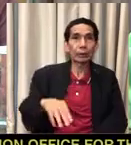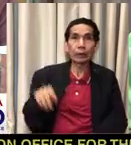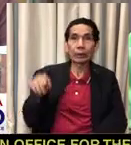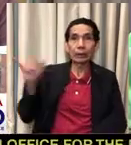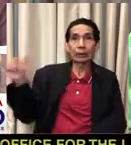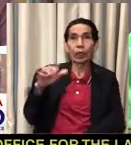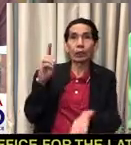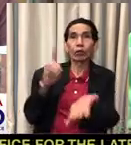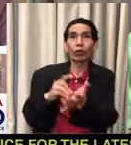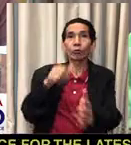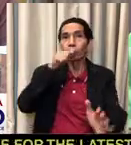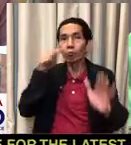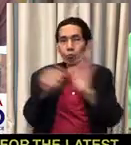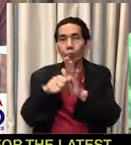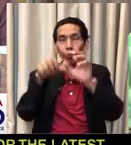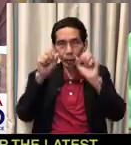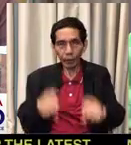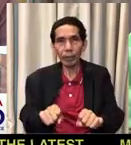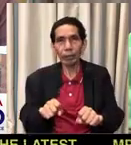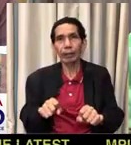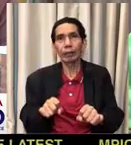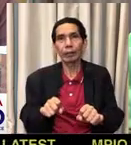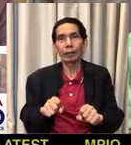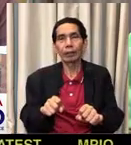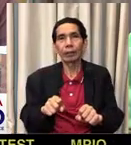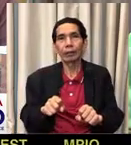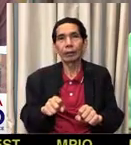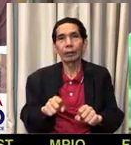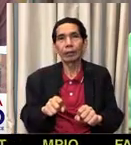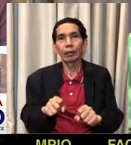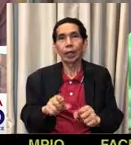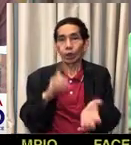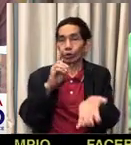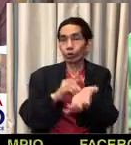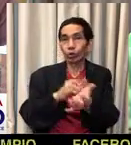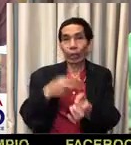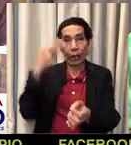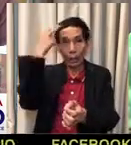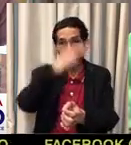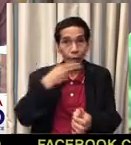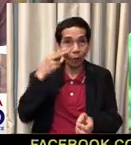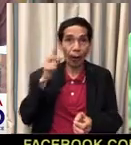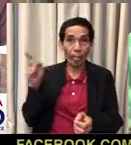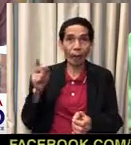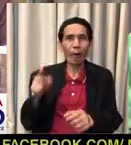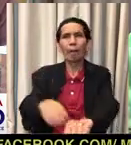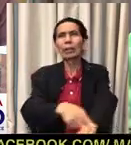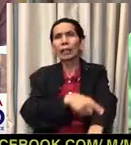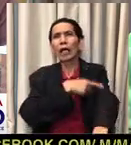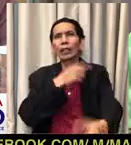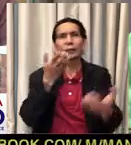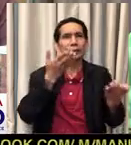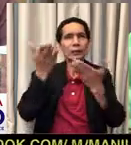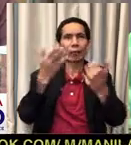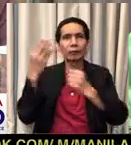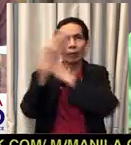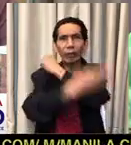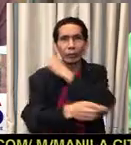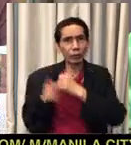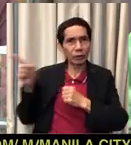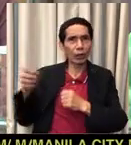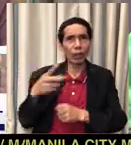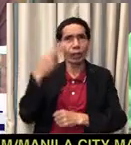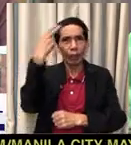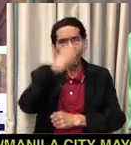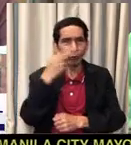yan sa privado, maaari. Totoo po yun. Oh, kita mo, ayan si doktora. Matagal to naglingkod sa bayan, ha? Baka akala